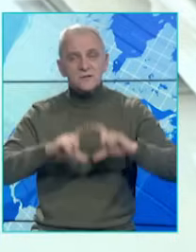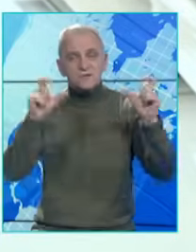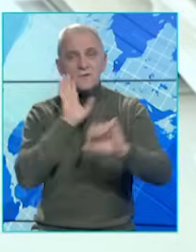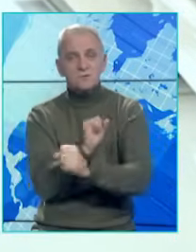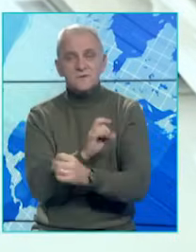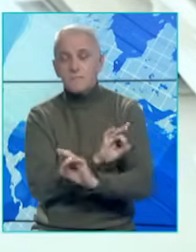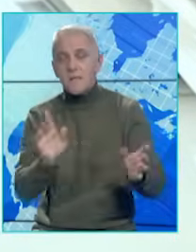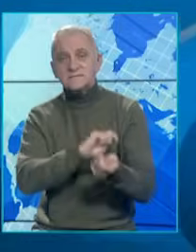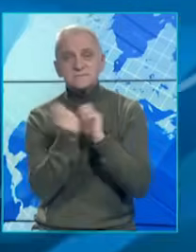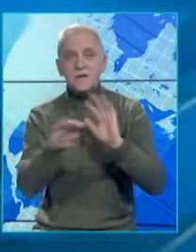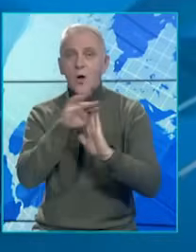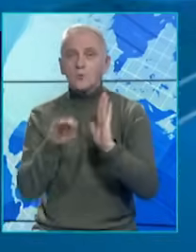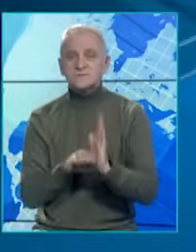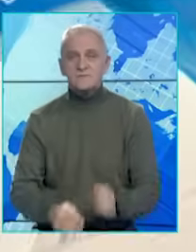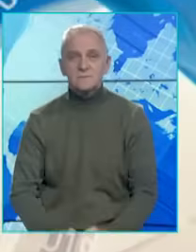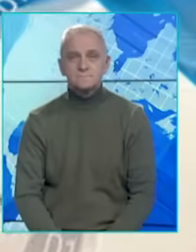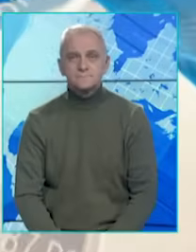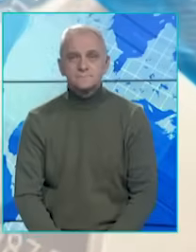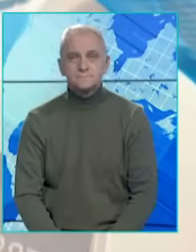bez izmjena Ustava.